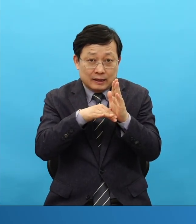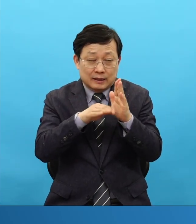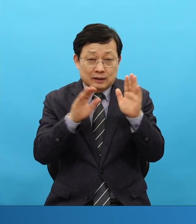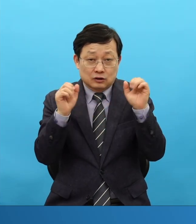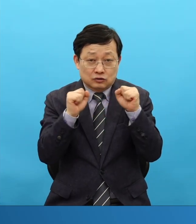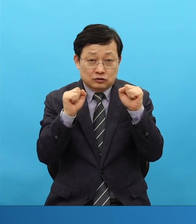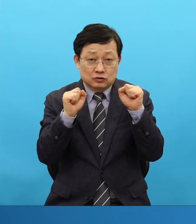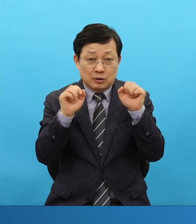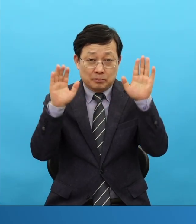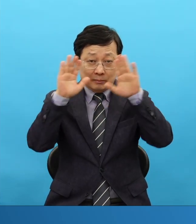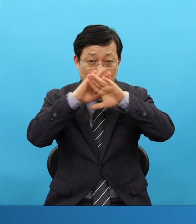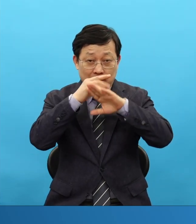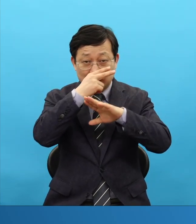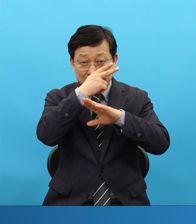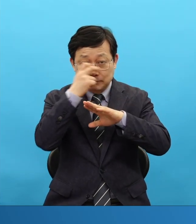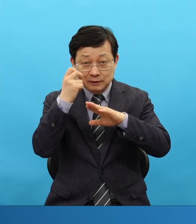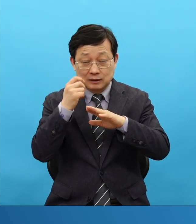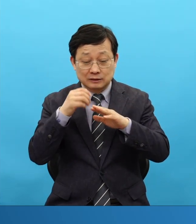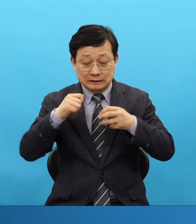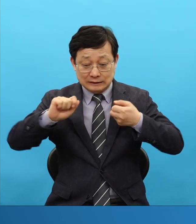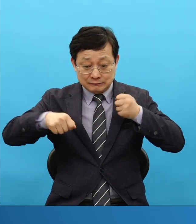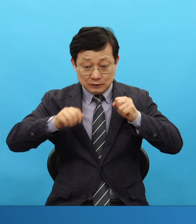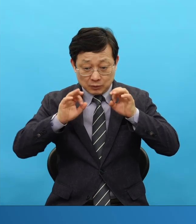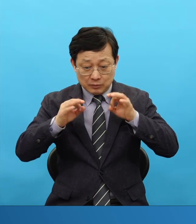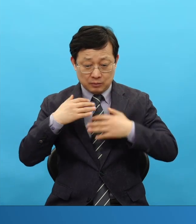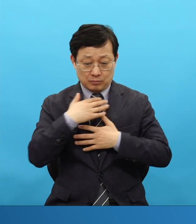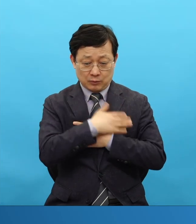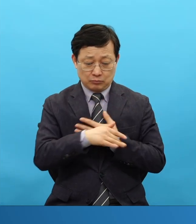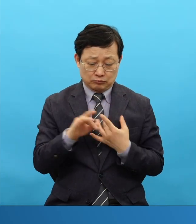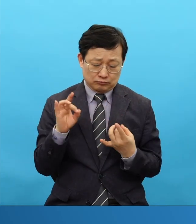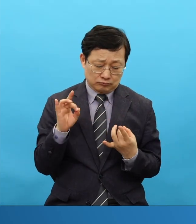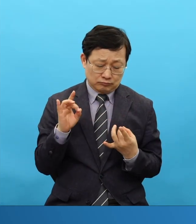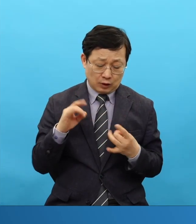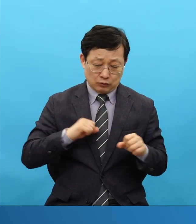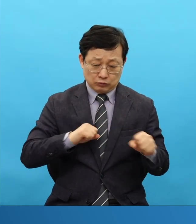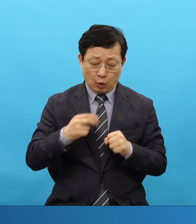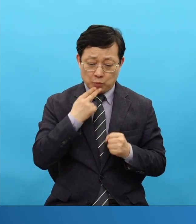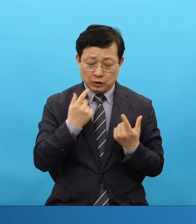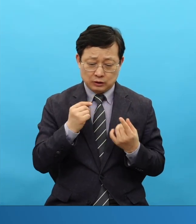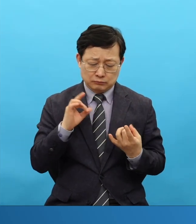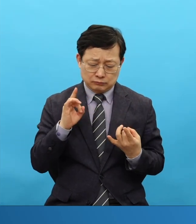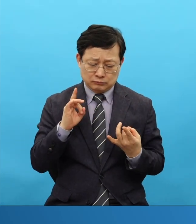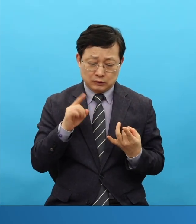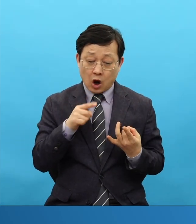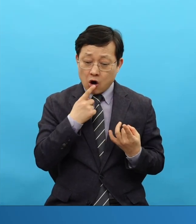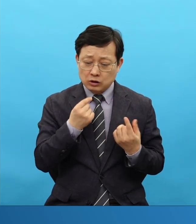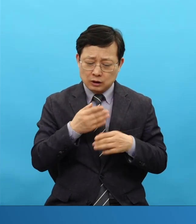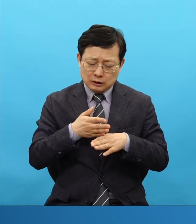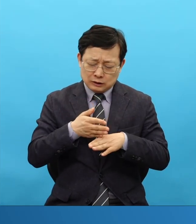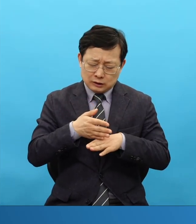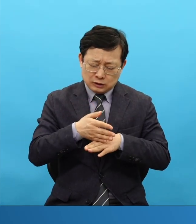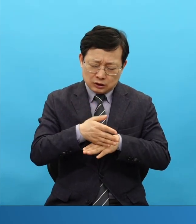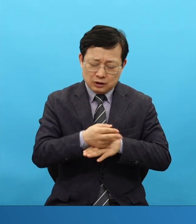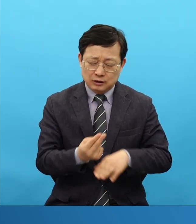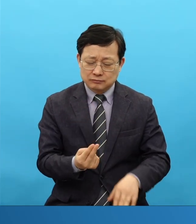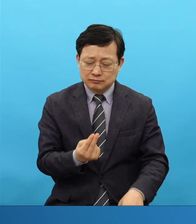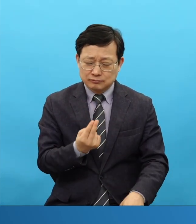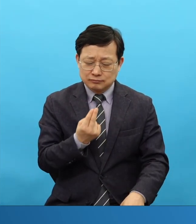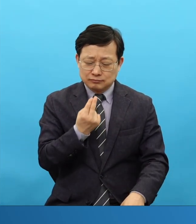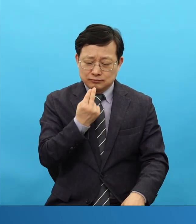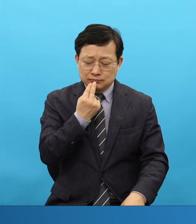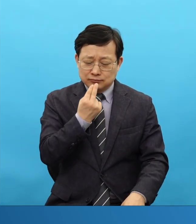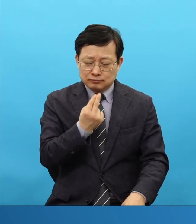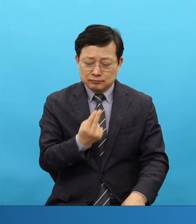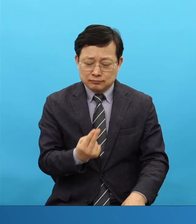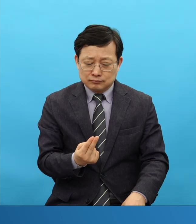animals that go into hibernation, and they're very still, but 그 they're 정도로 breathing. 천천히 기도 깊이 하시면서요. To that